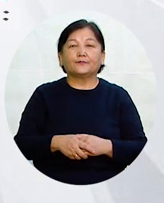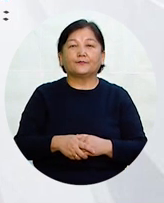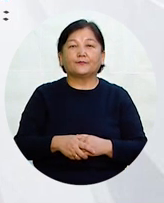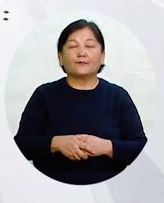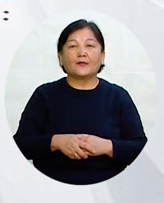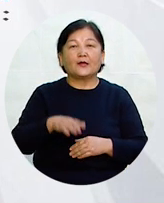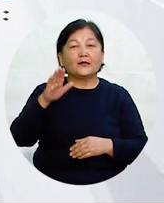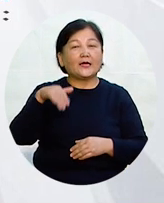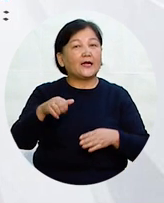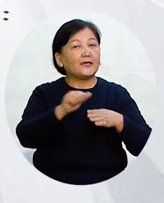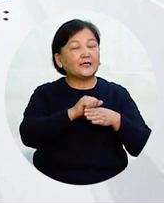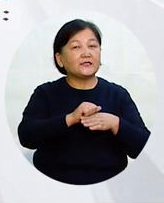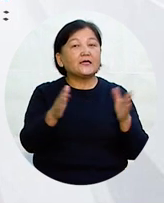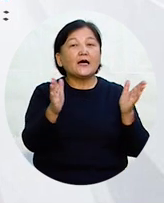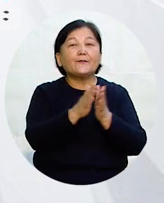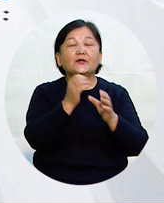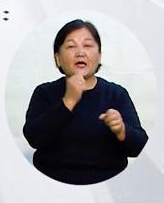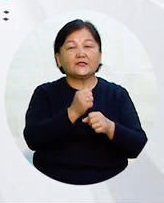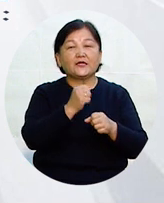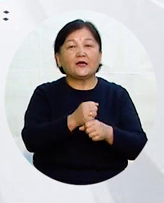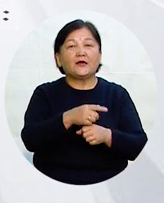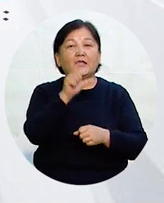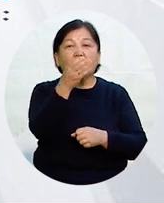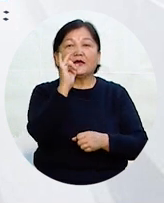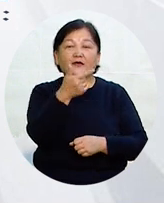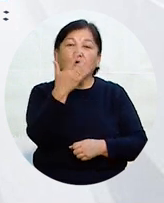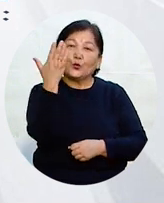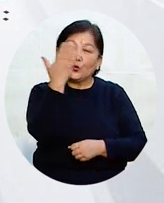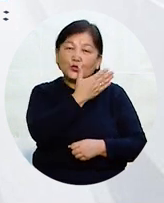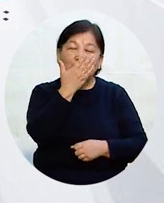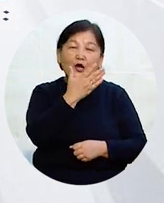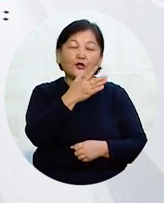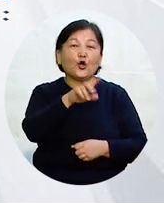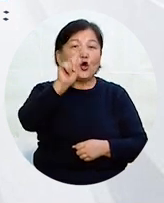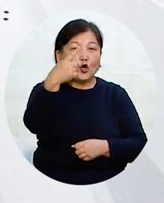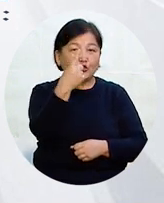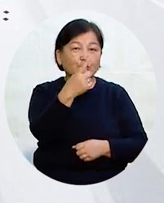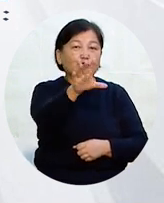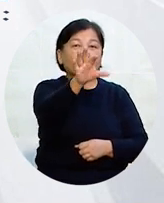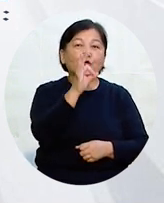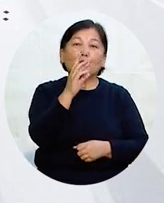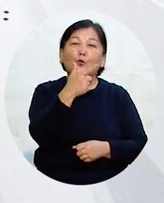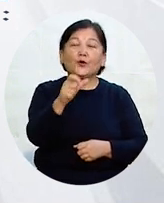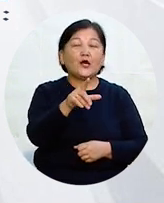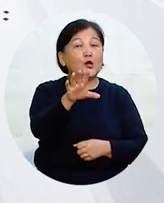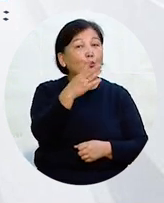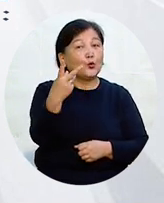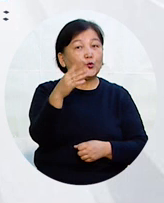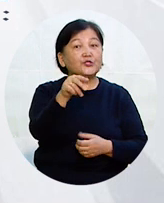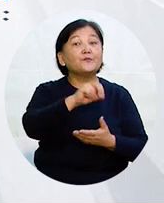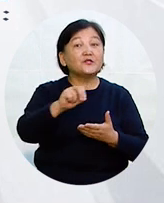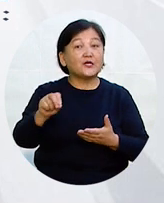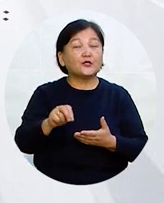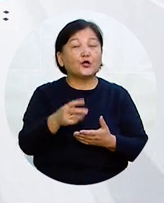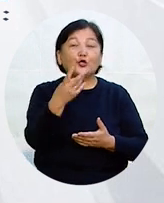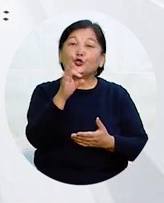За дараагийн дасгалыг хамтдаа ажиллая. Эхийг уншаад онцлсан үгийг түүж бичээд нөхцөлийг ялган тэмдэглээрэй гэж